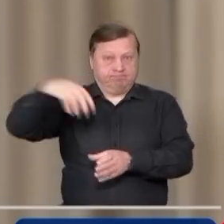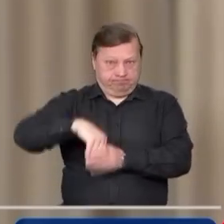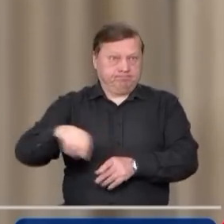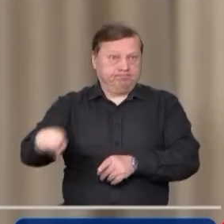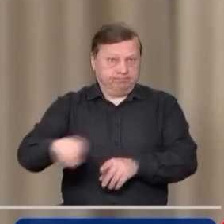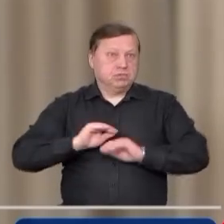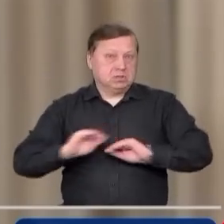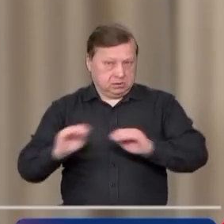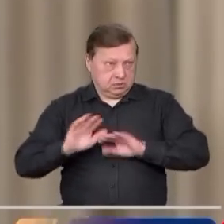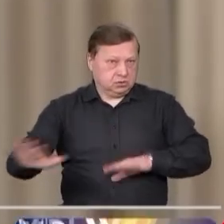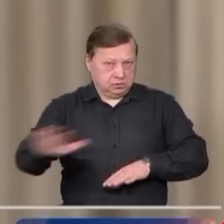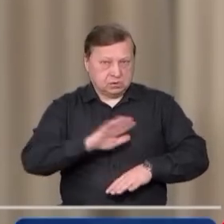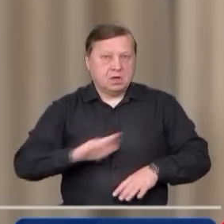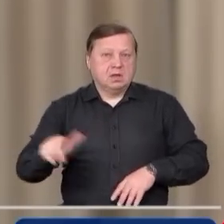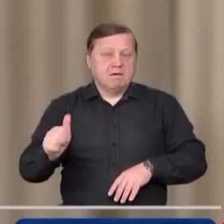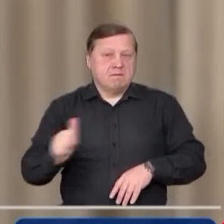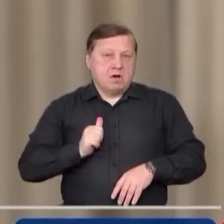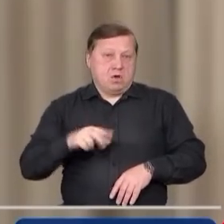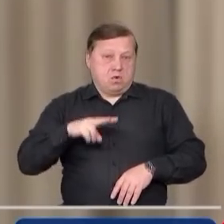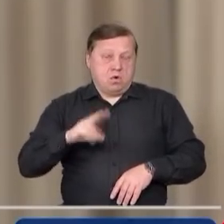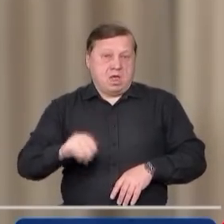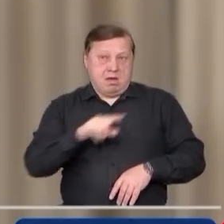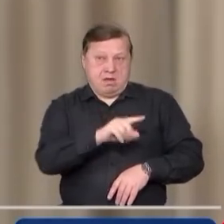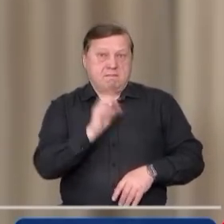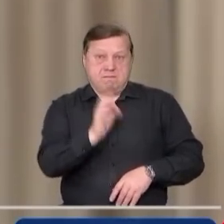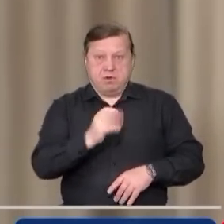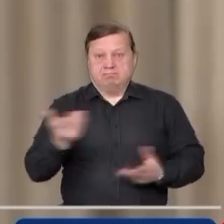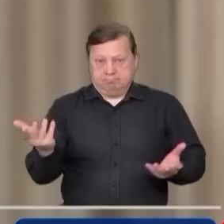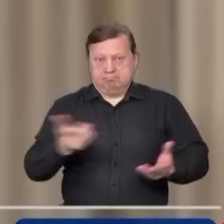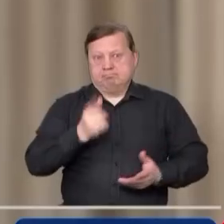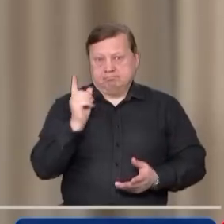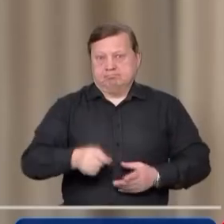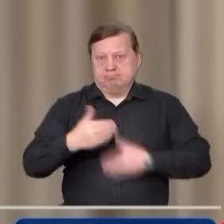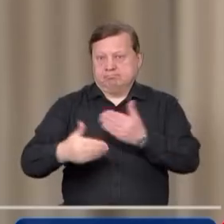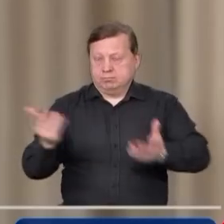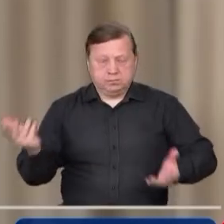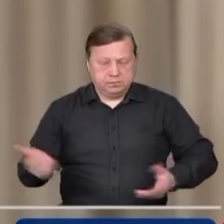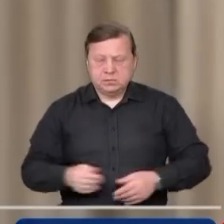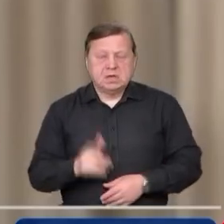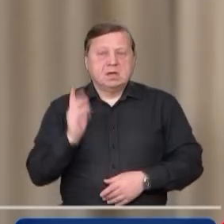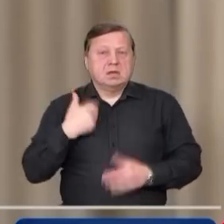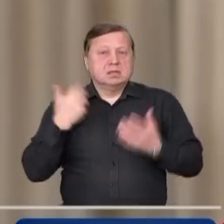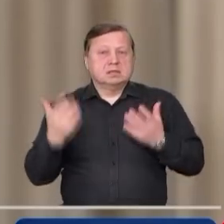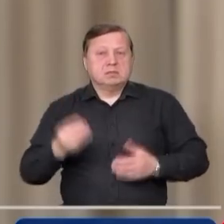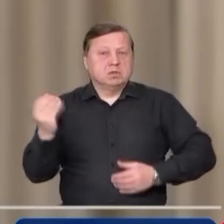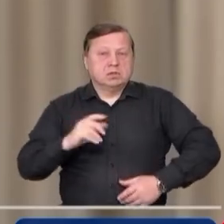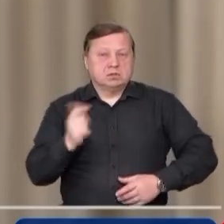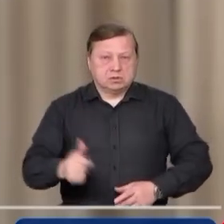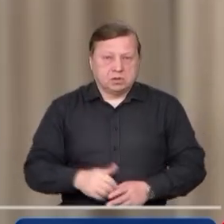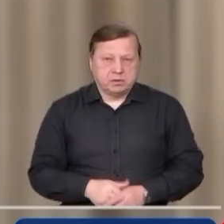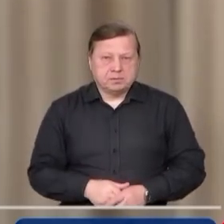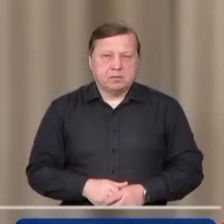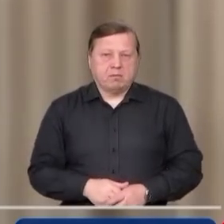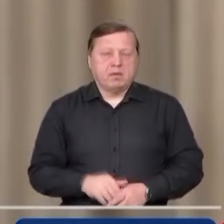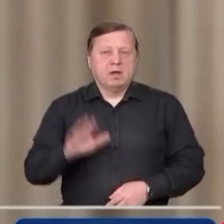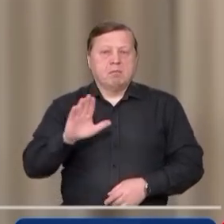a także misja wojskowa Unii Europejskiej. W międzyczasie chcemy wzmocnić również bazę